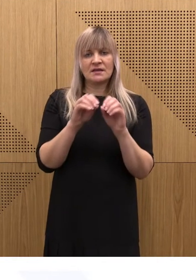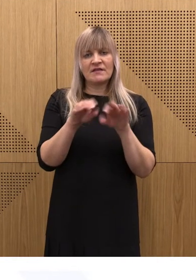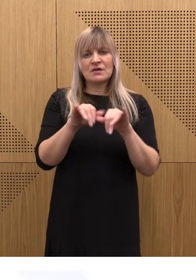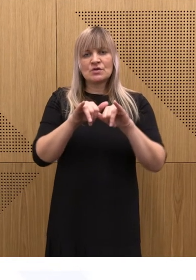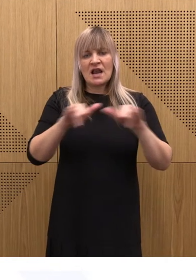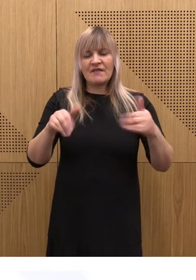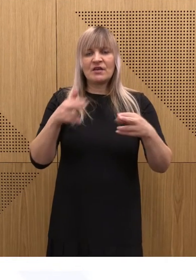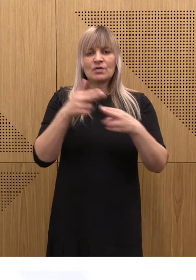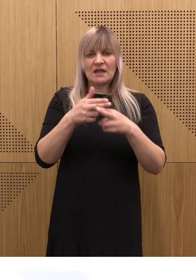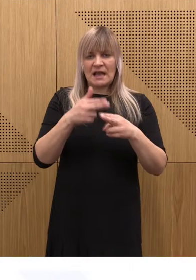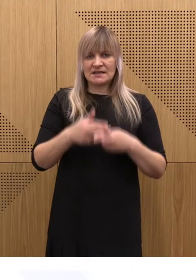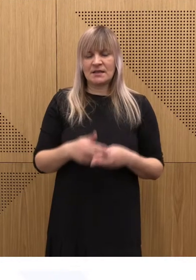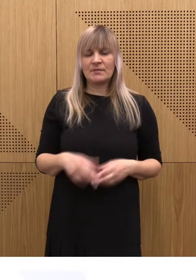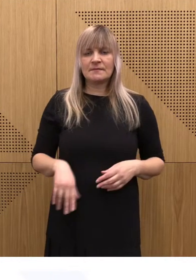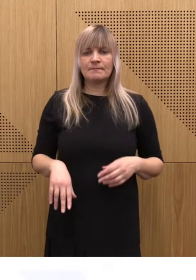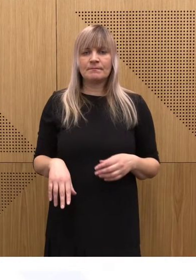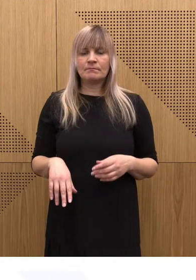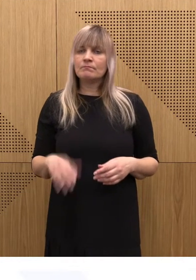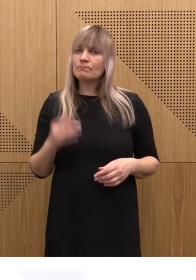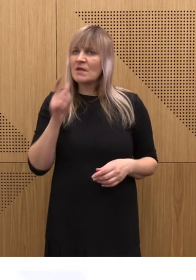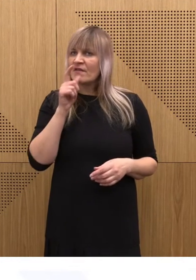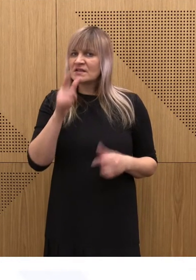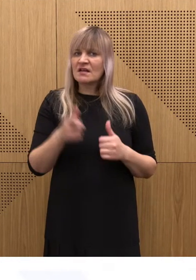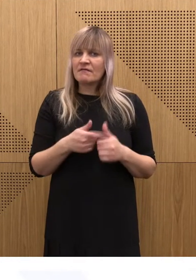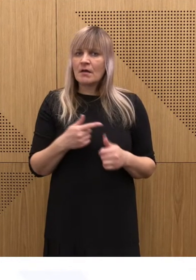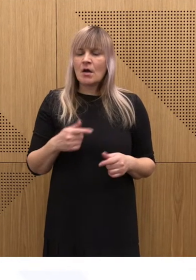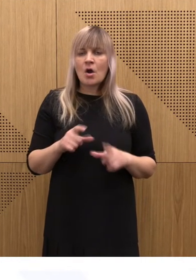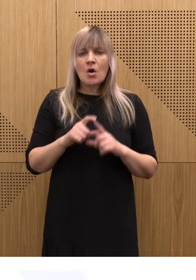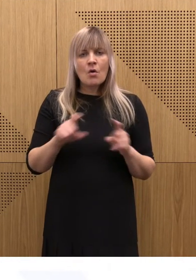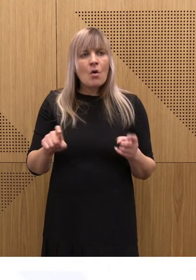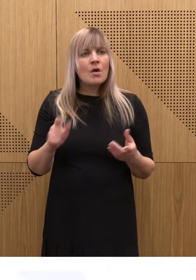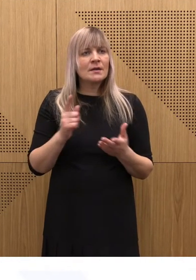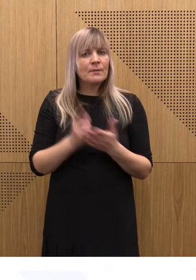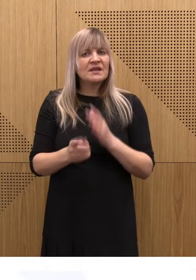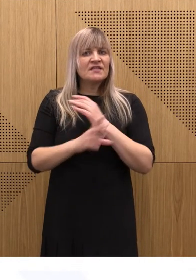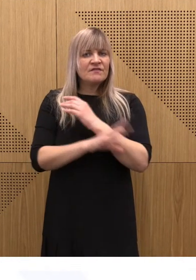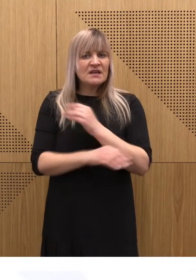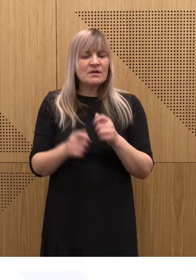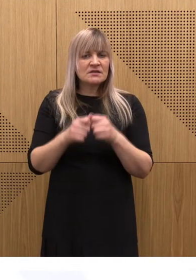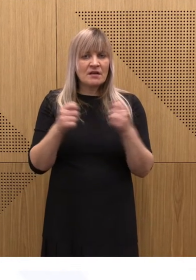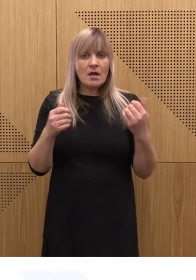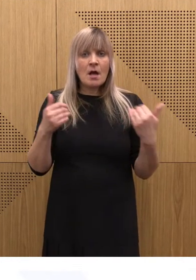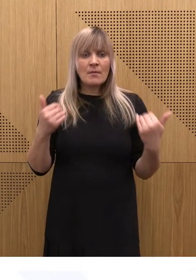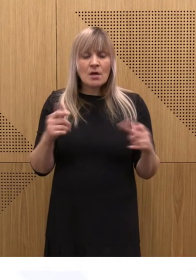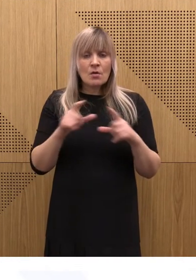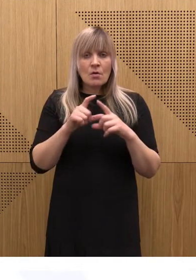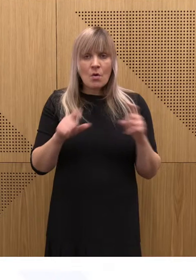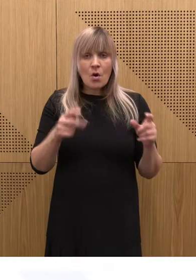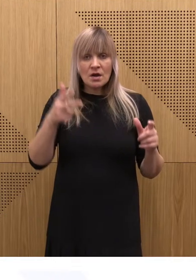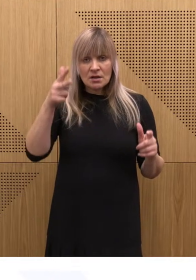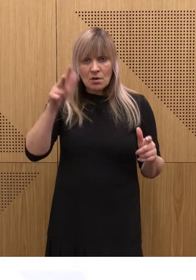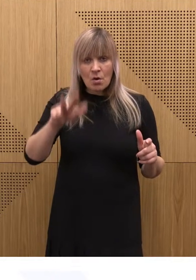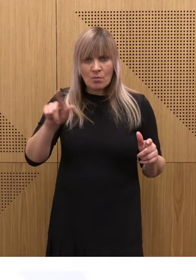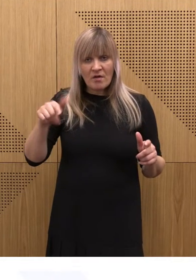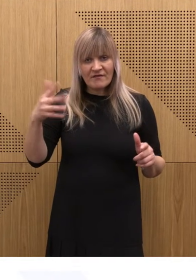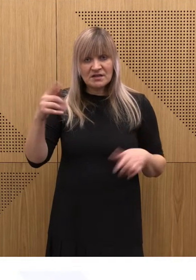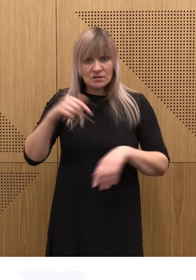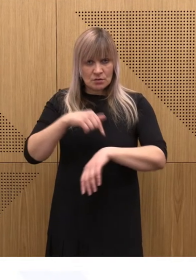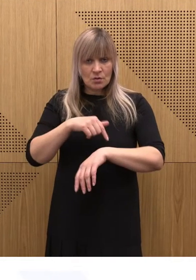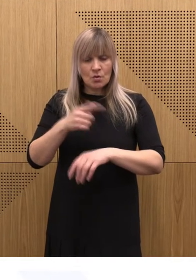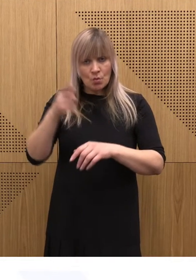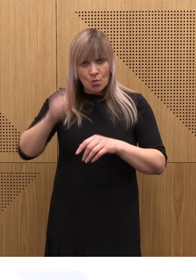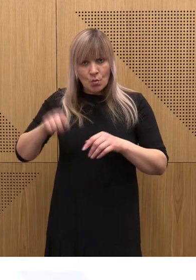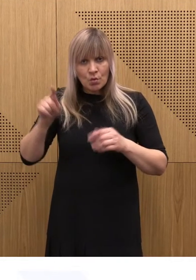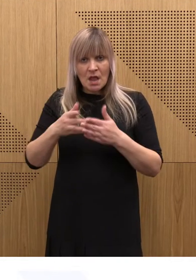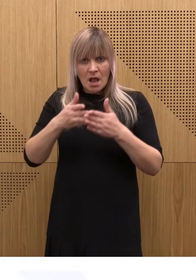vastan ka selle ära, mida tihti küsitakse, et vaatasin ka meedias, et koolid pidid jääma viimasel lahti, aga koolid ongi olnud 3,5 kuud lahti. Valitsus ongi täpselt